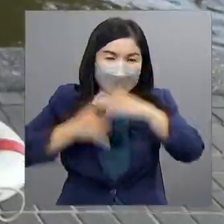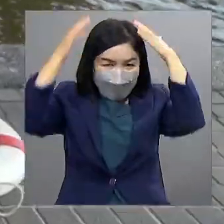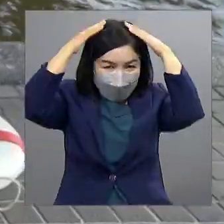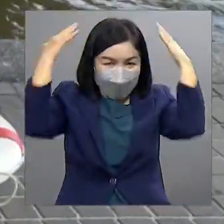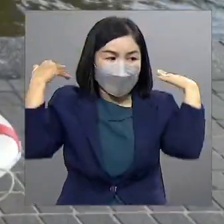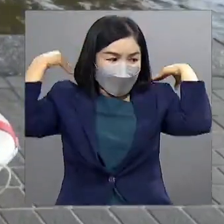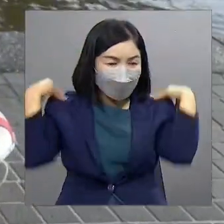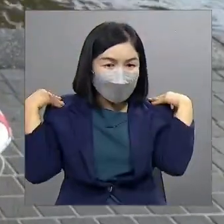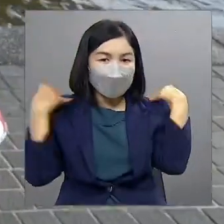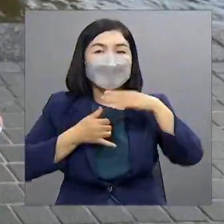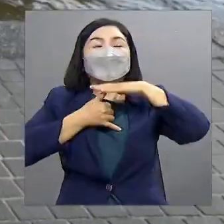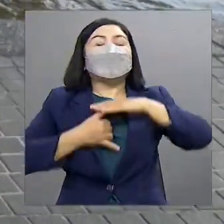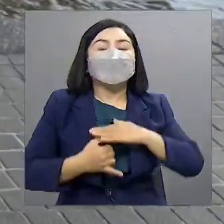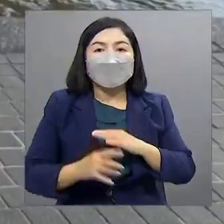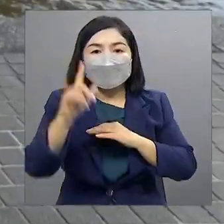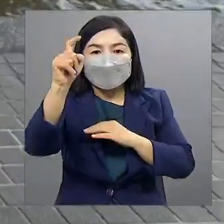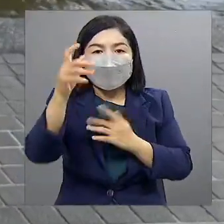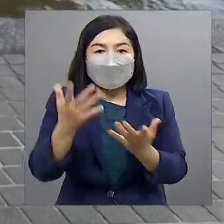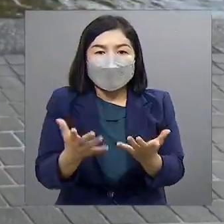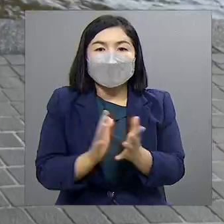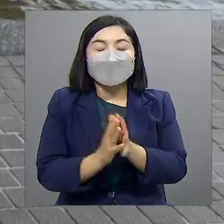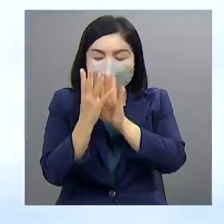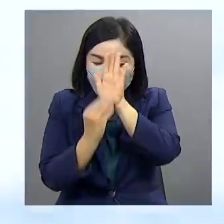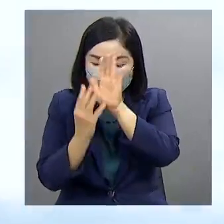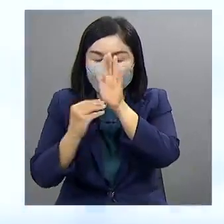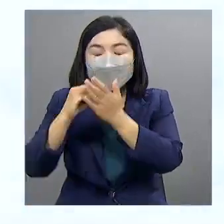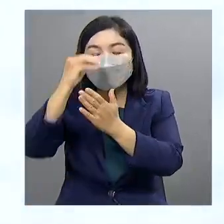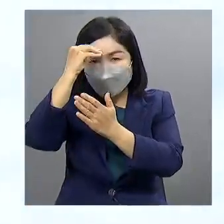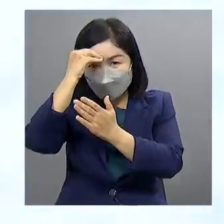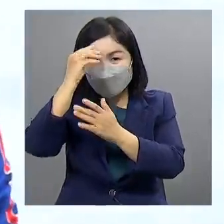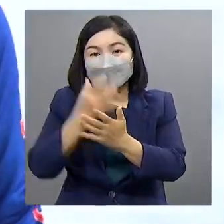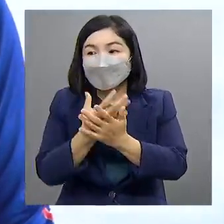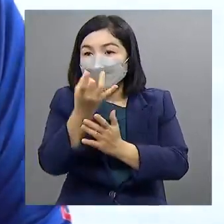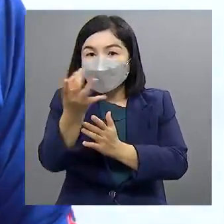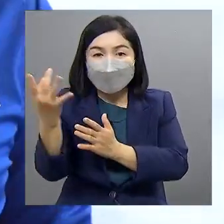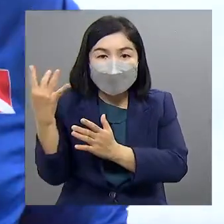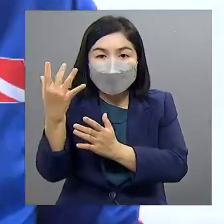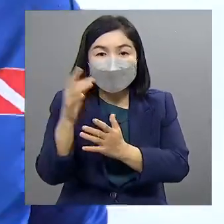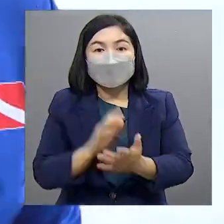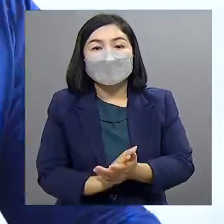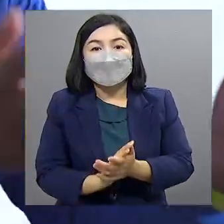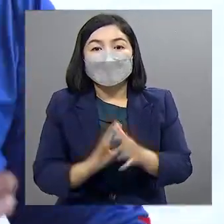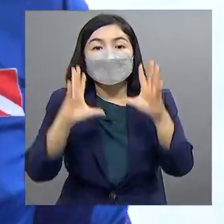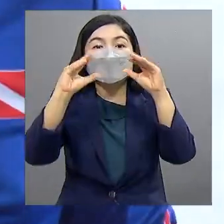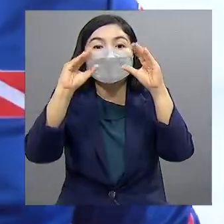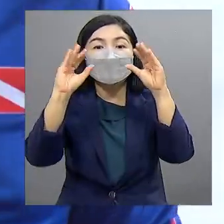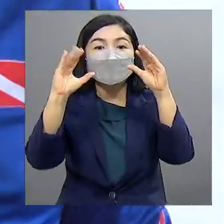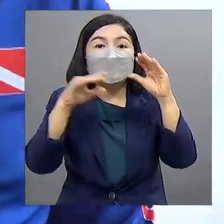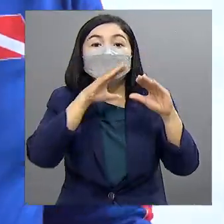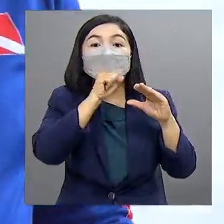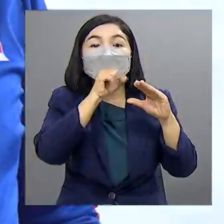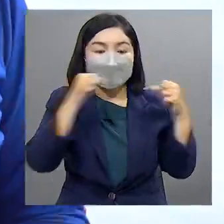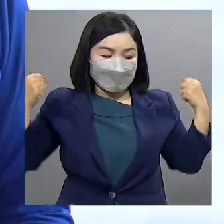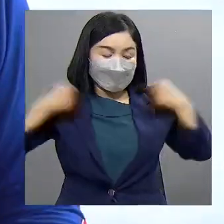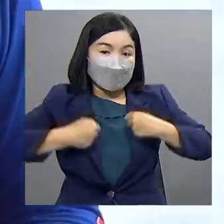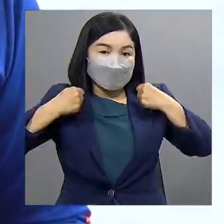แต่ต้องอบรมนะครับนี่อุปกรณ์หลัก ๆมีอะไรอีกไหมคะ น่าจะเป็นชูชีพอ๋ออ ันนี้ชูชีพ เรา ต้องใส่แล้ว ก็โยนให้เขาได้ใช่